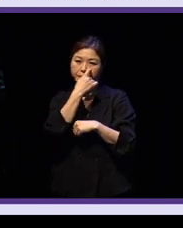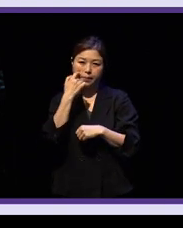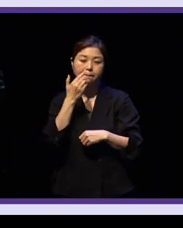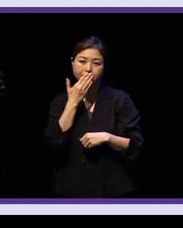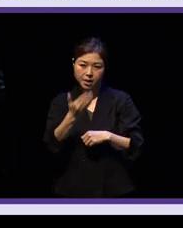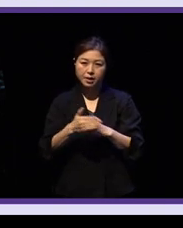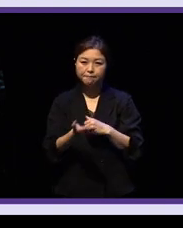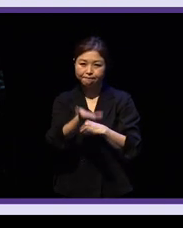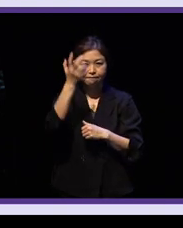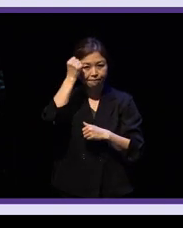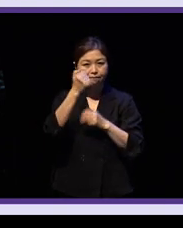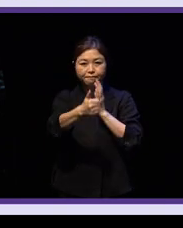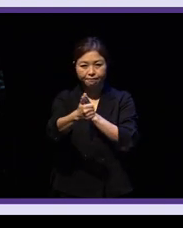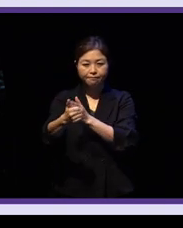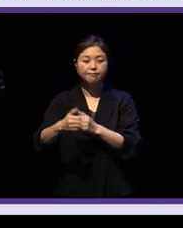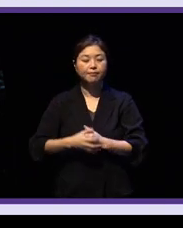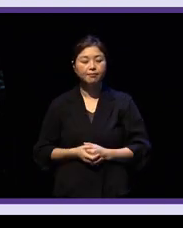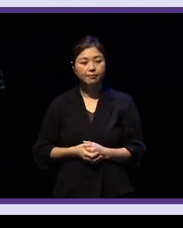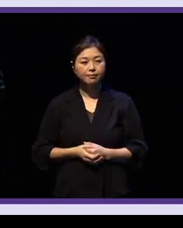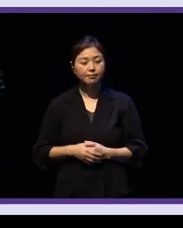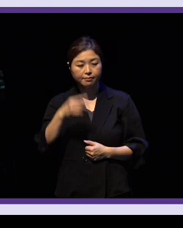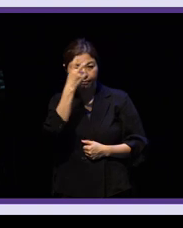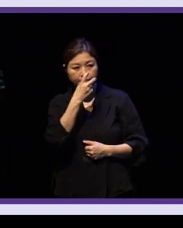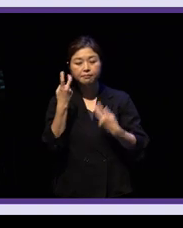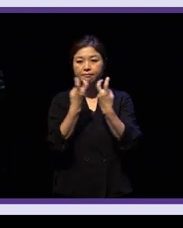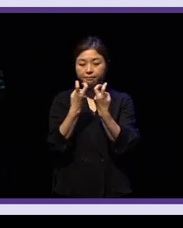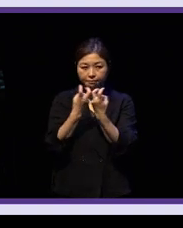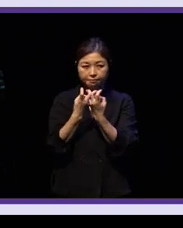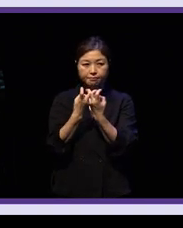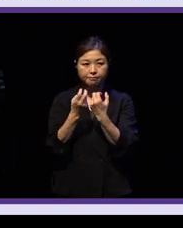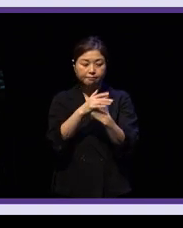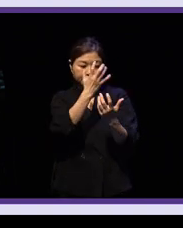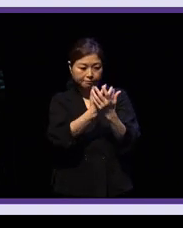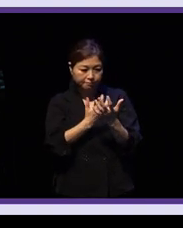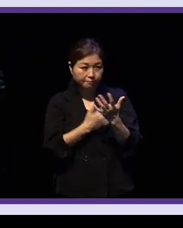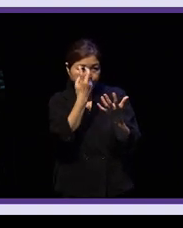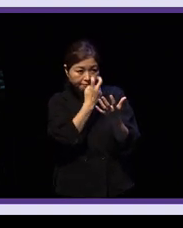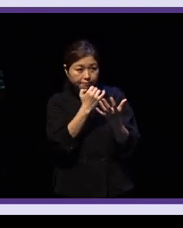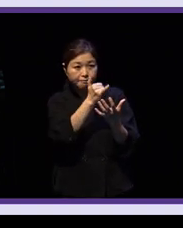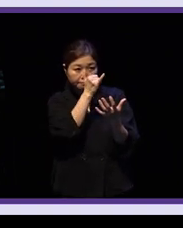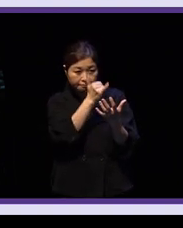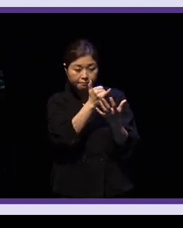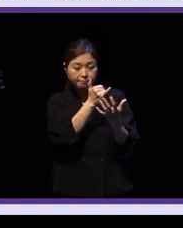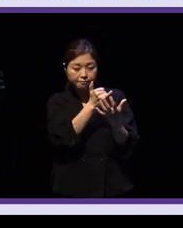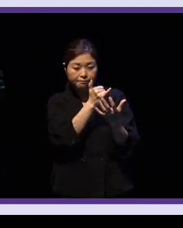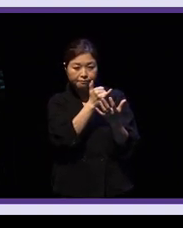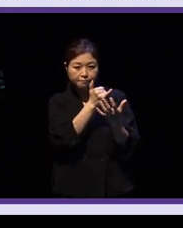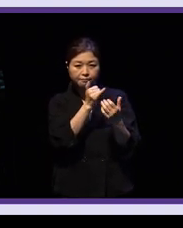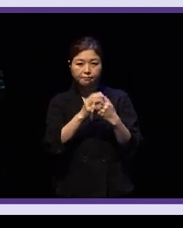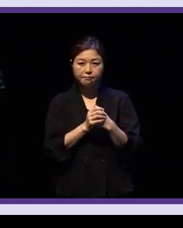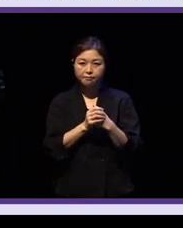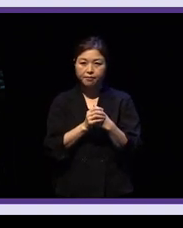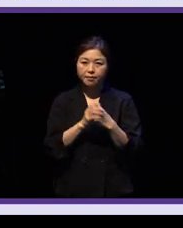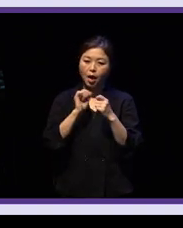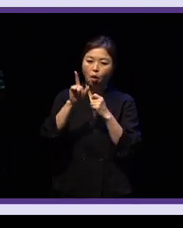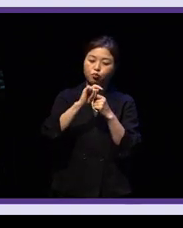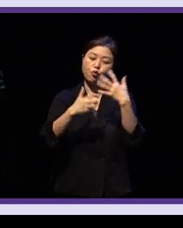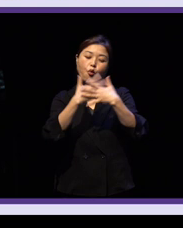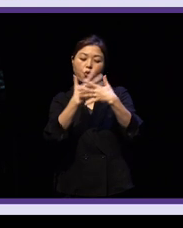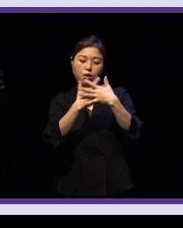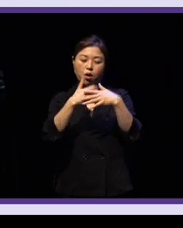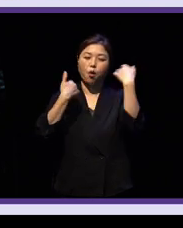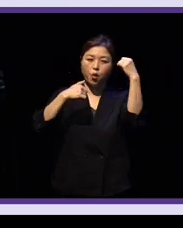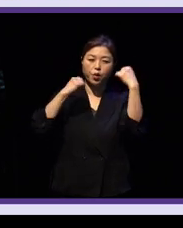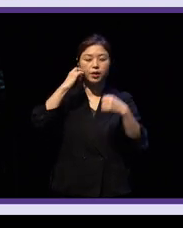됩니다 참고하시면 좋을 것 같고요 심의 방법 저희가 서류심이 기본으로 하고 있고 주로 동영상 공연예술을